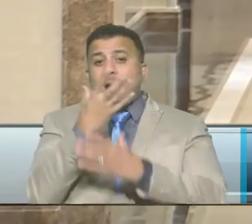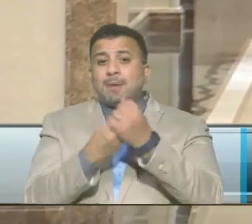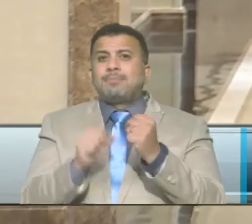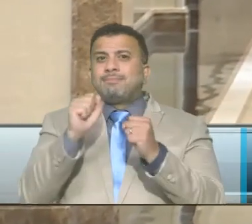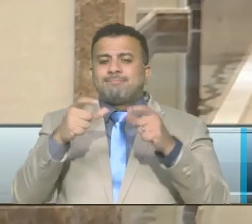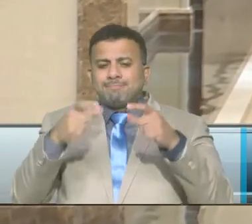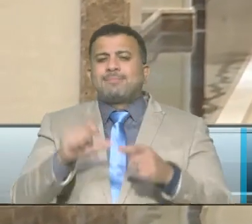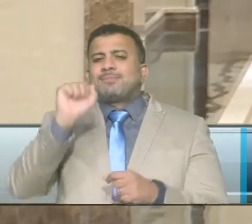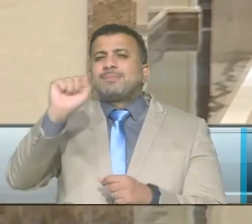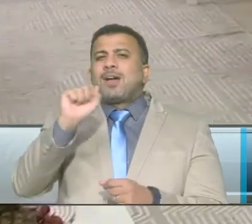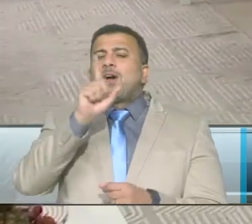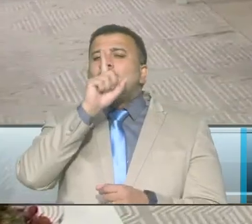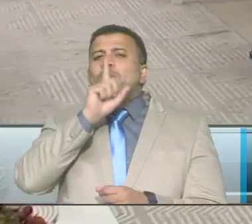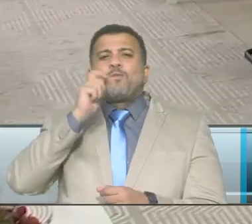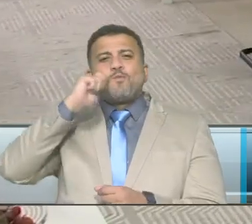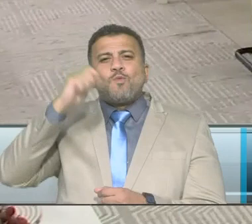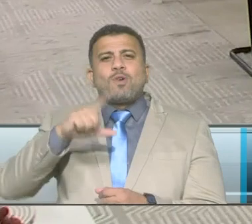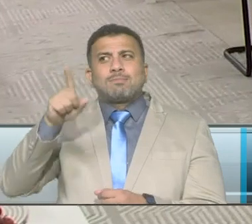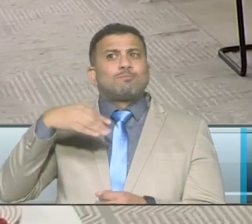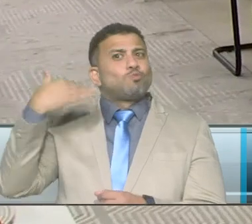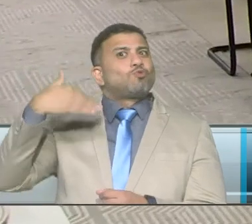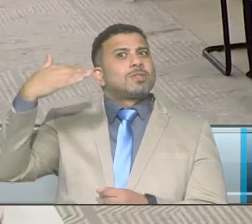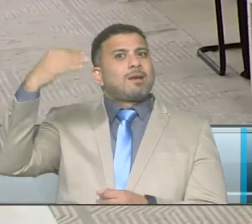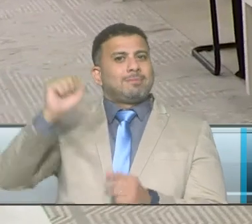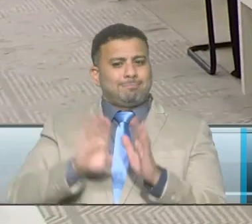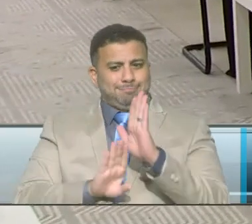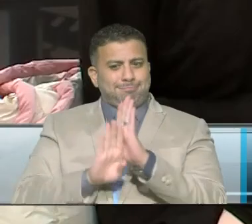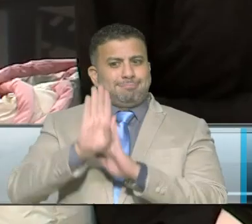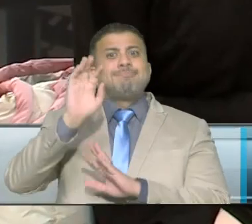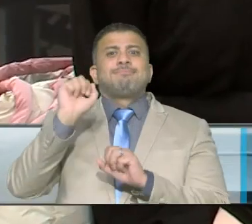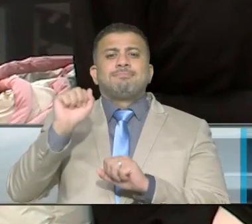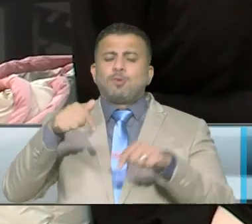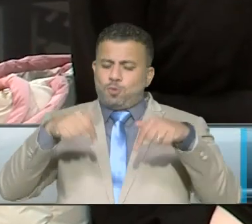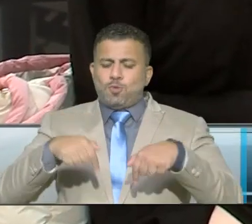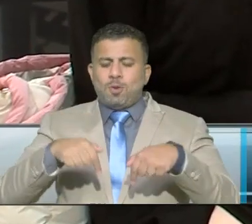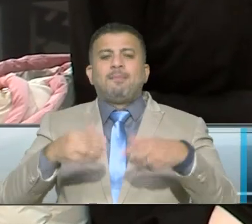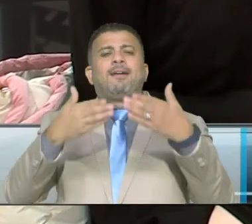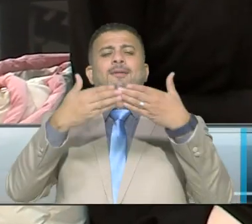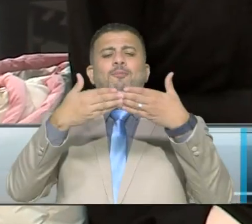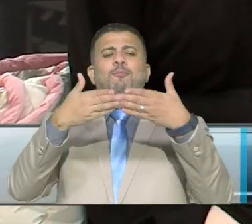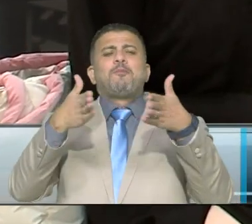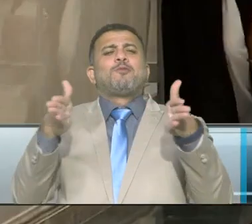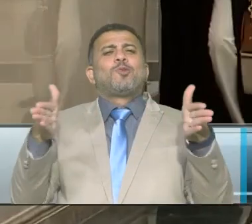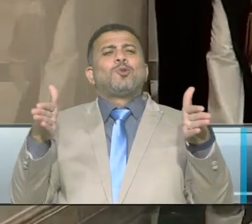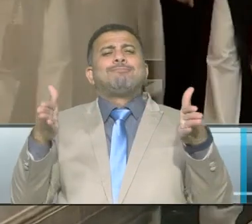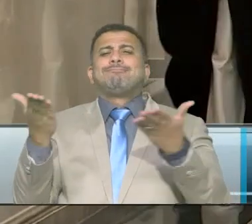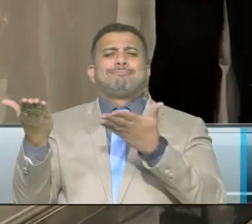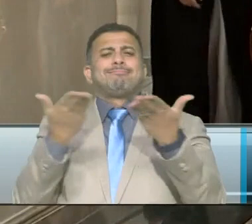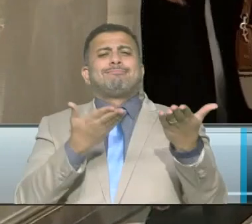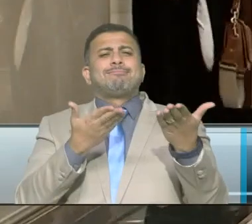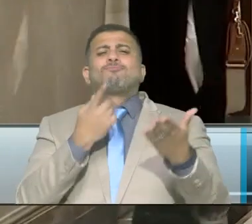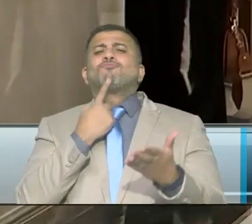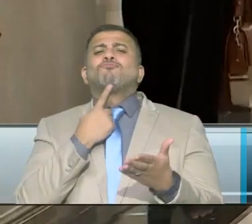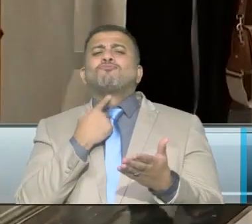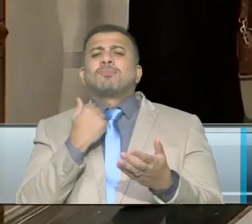المنطقة الشرقية في الطريق نحو مستقبلهم، واليوم ها هي تفتح أبوابها من جديد لاستقبال من